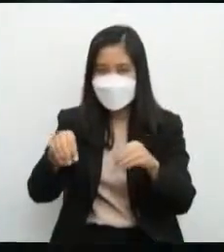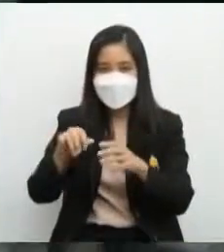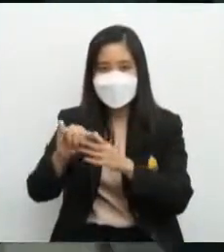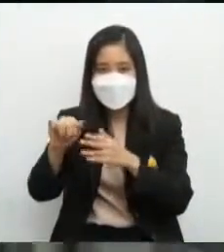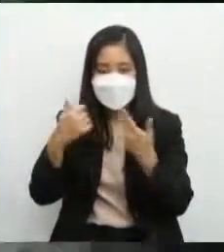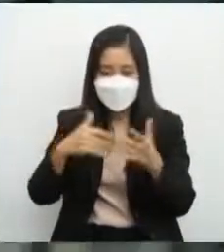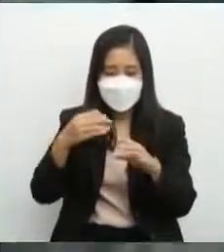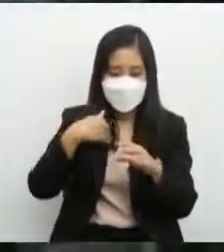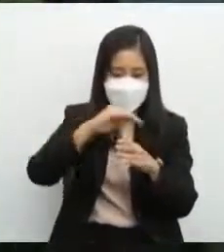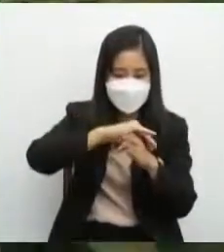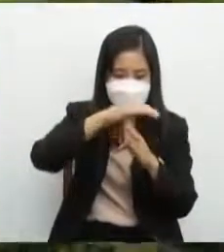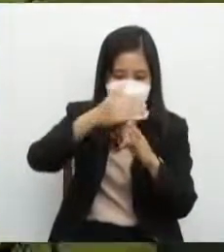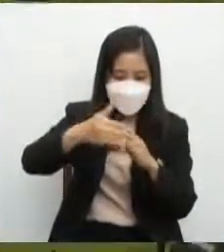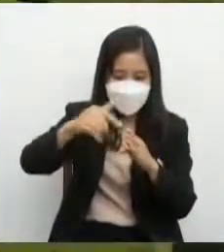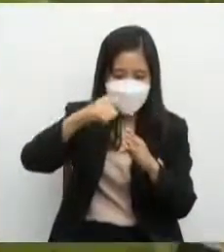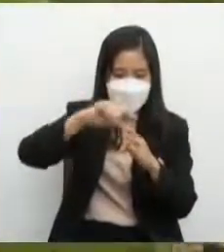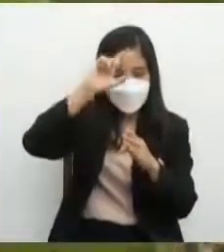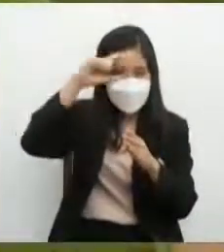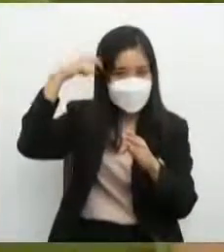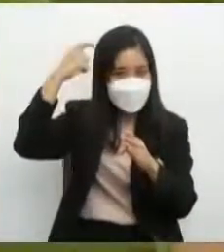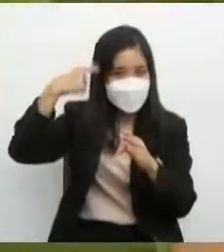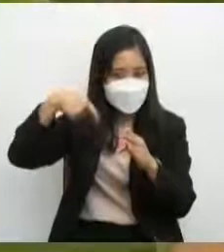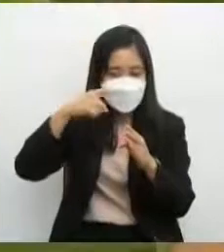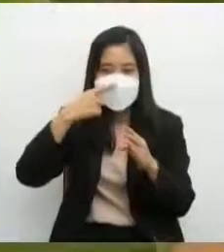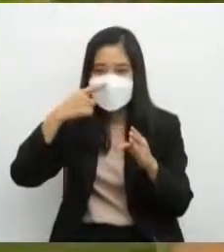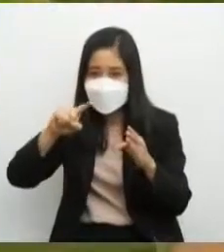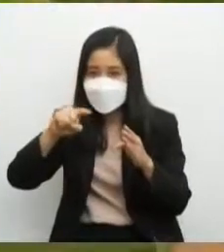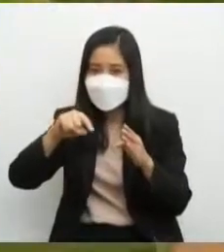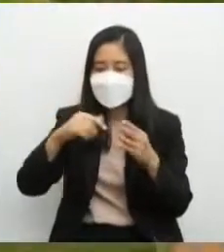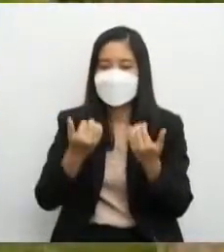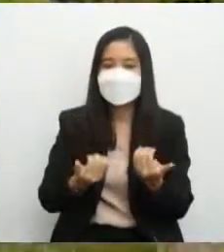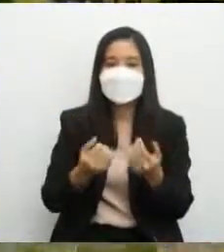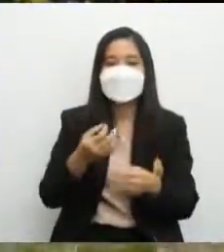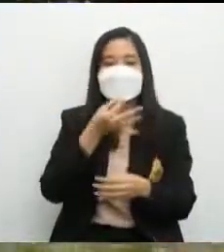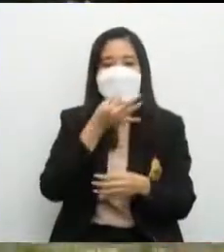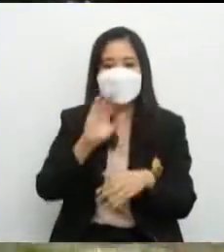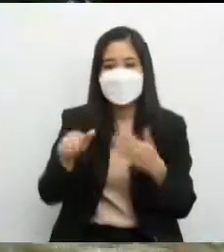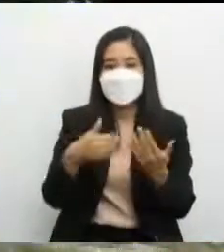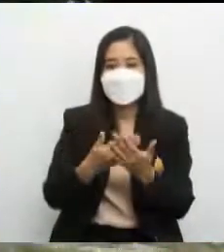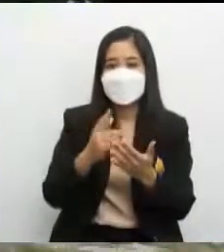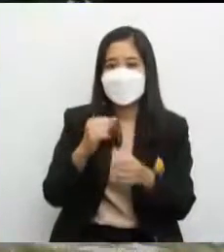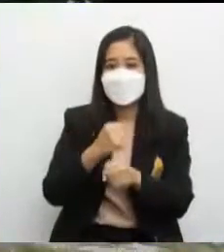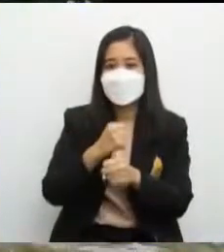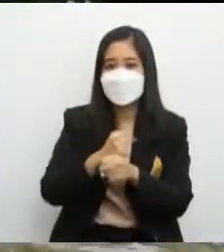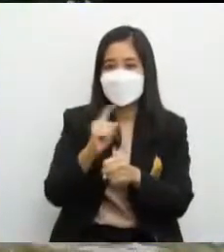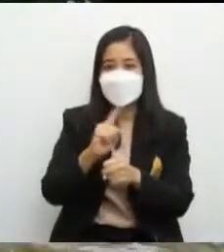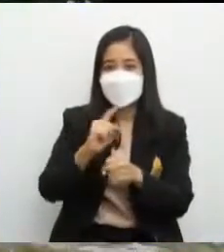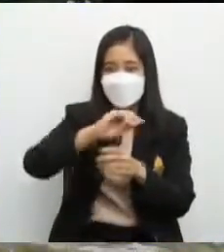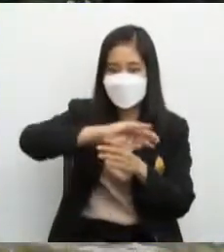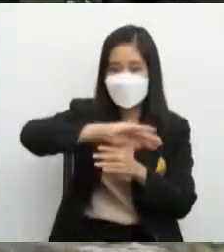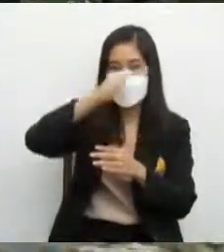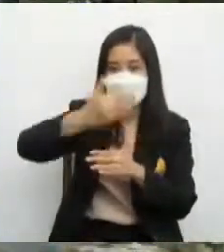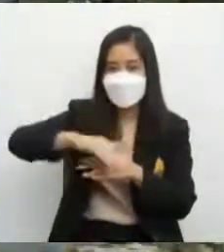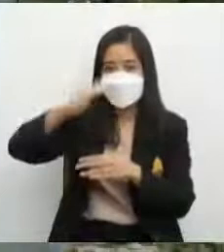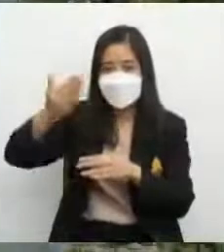ทยและประเทศเมียนมาพื้นที่ส่วนใหญ่ของอำเภอเวียงแหงประกอบด้วยภูเขาสูงและป่าต้น